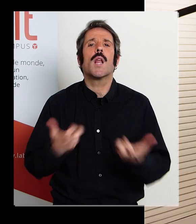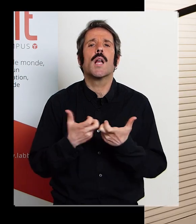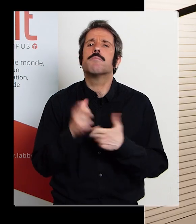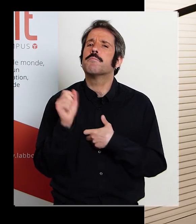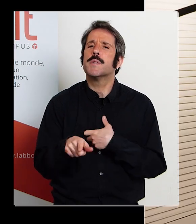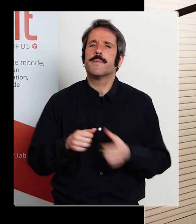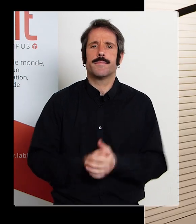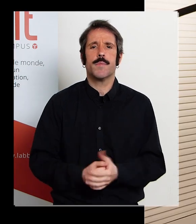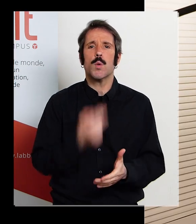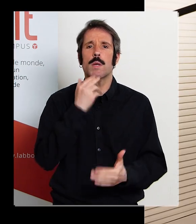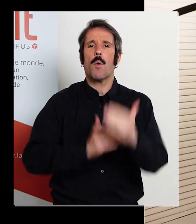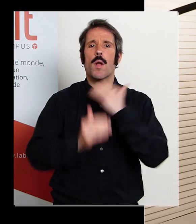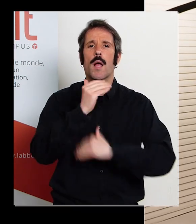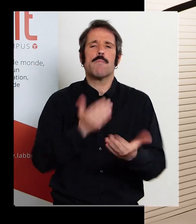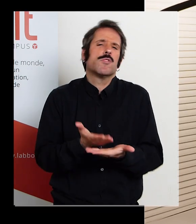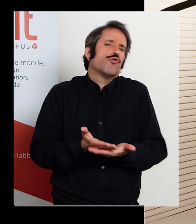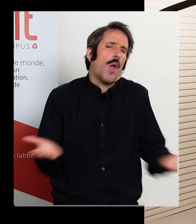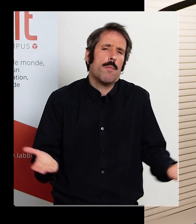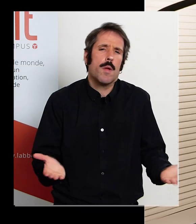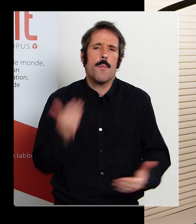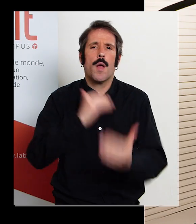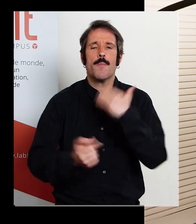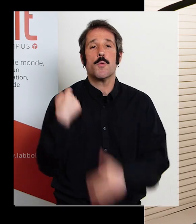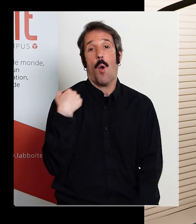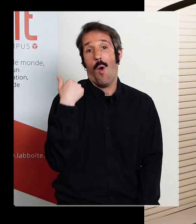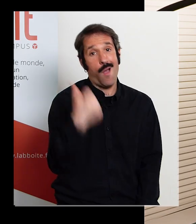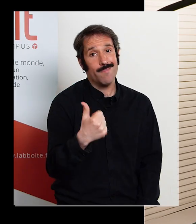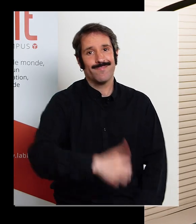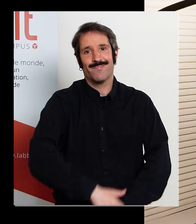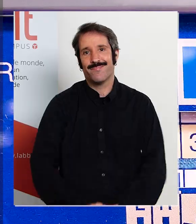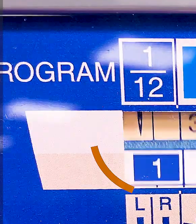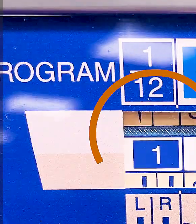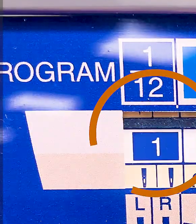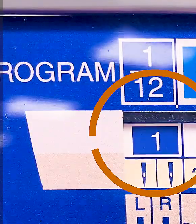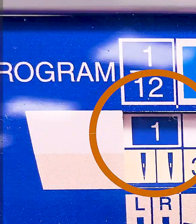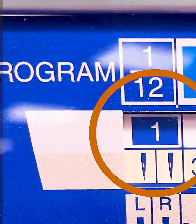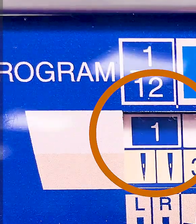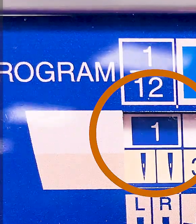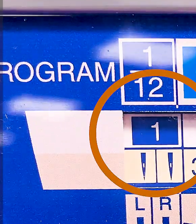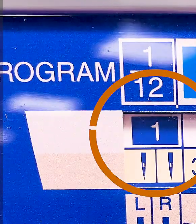Pour cet exemple, nous allons utiliser le programme le plus simple, le programme numéro 1.